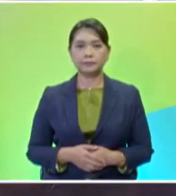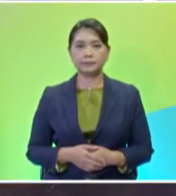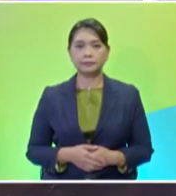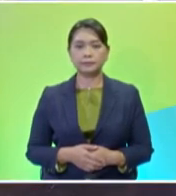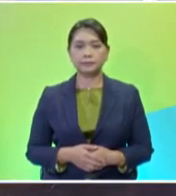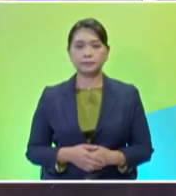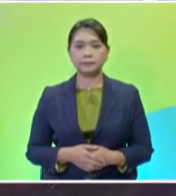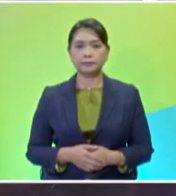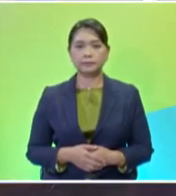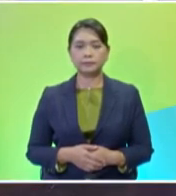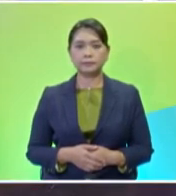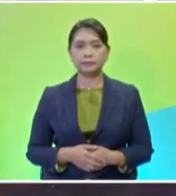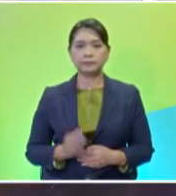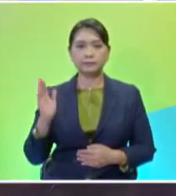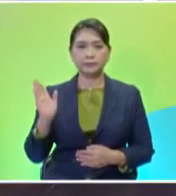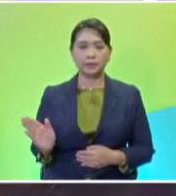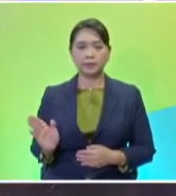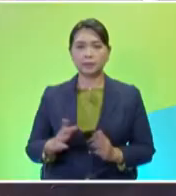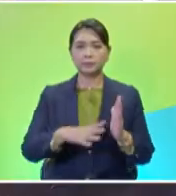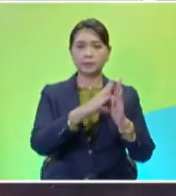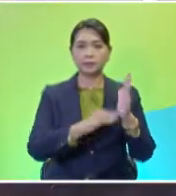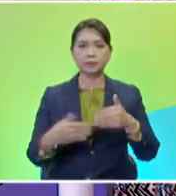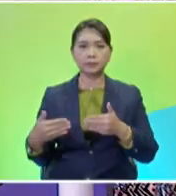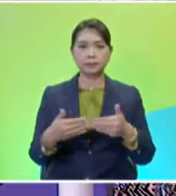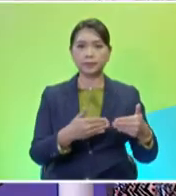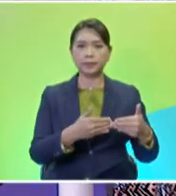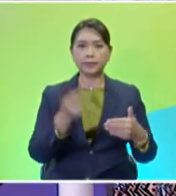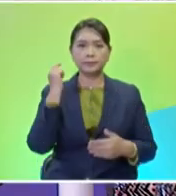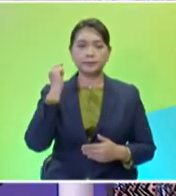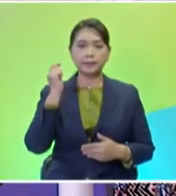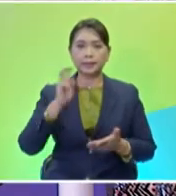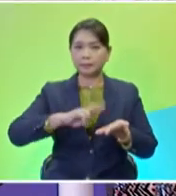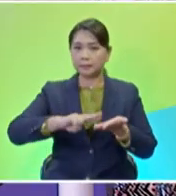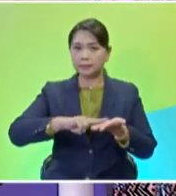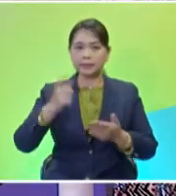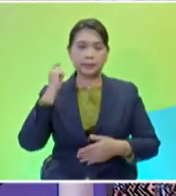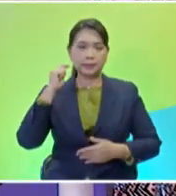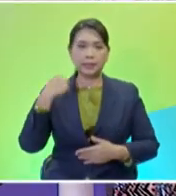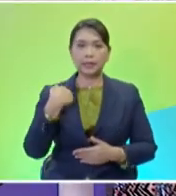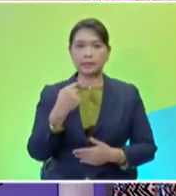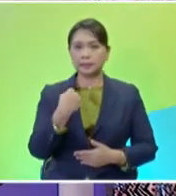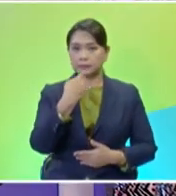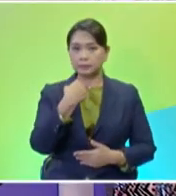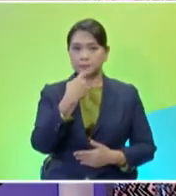baik ini dia petikan sambungan bahuma bahu meraih Prabu aduh